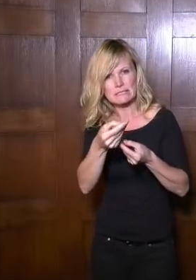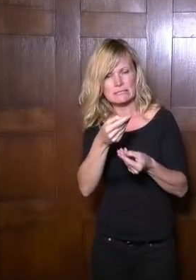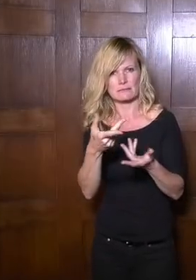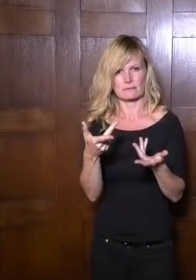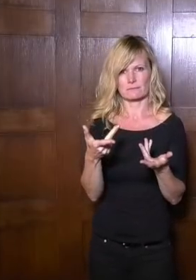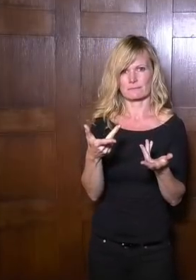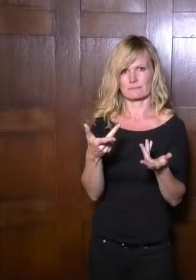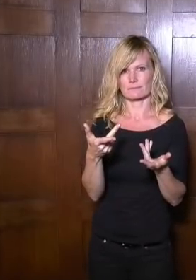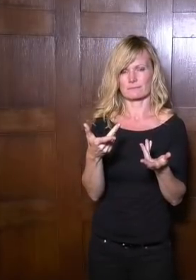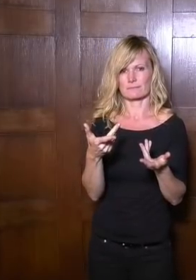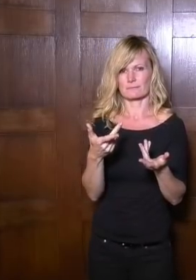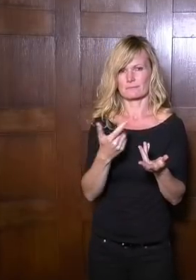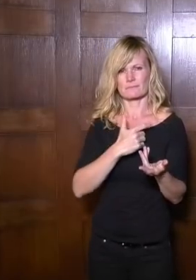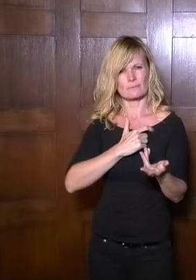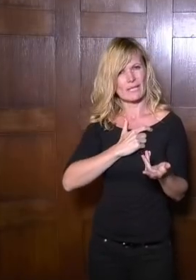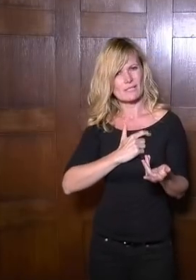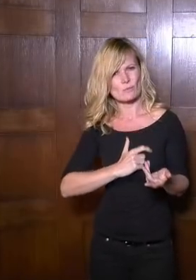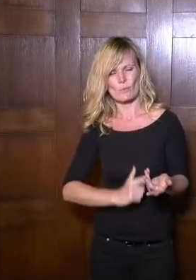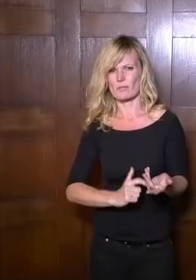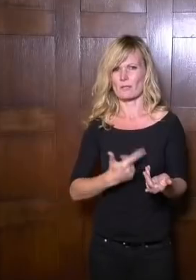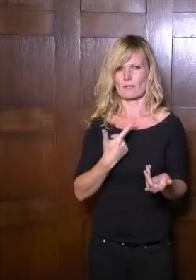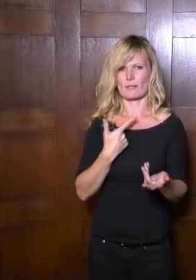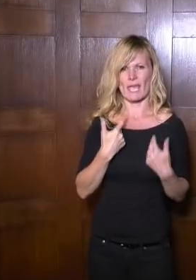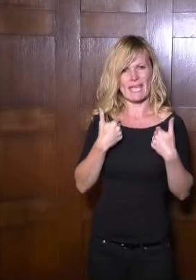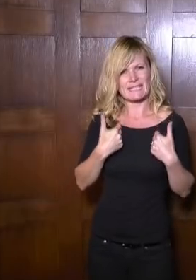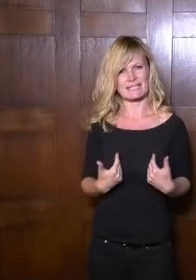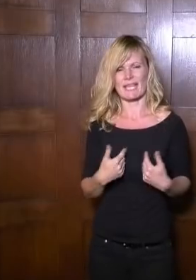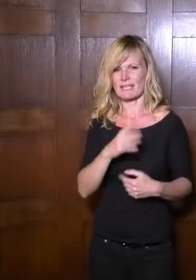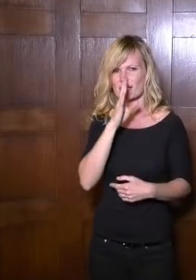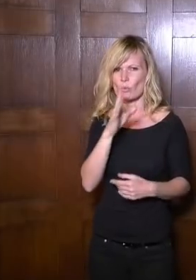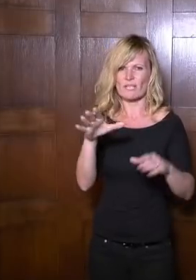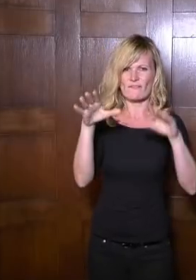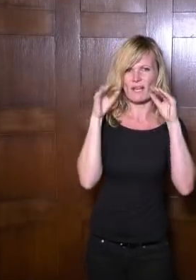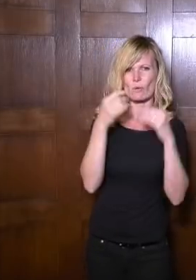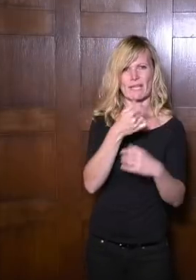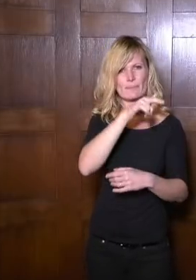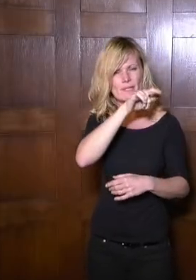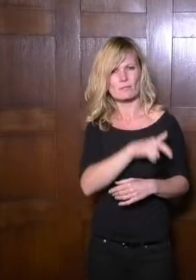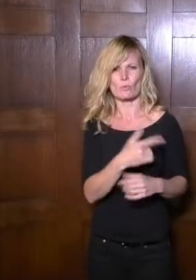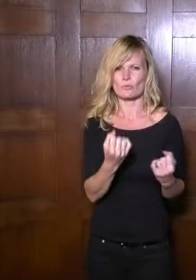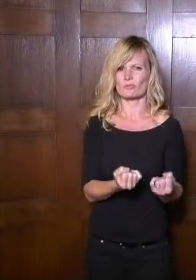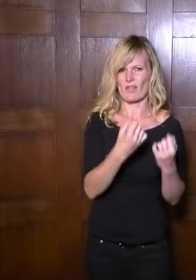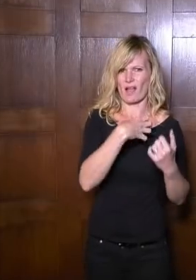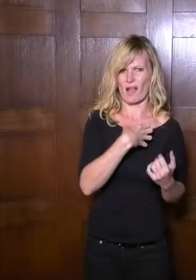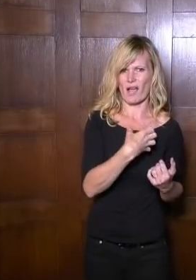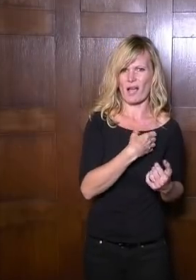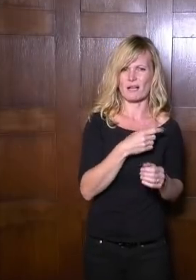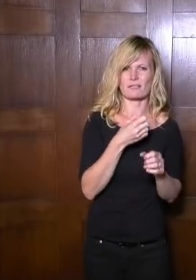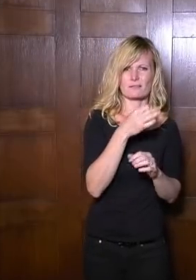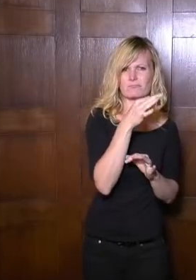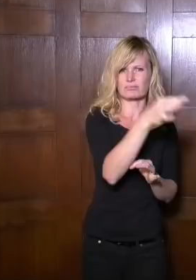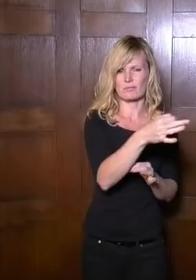auch von persönlichsten Existenznoterfahrungen des einen, der erkrankt war, bis hin zu härtesten Protesten